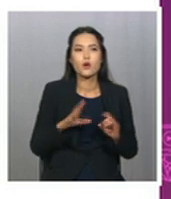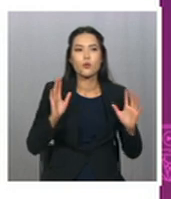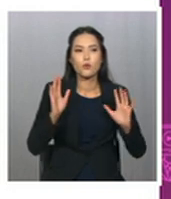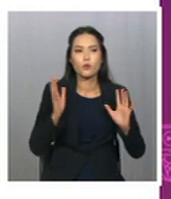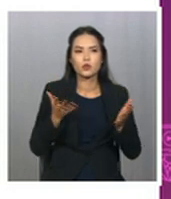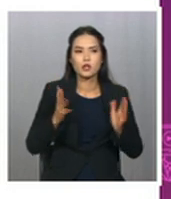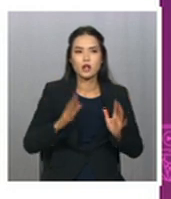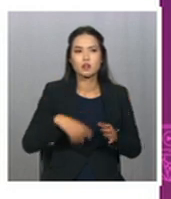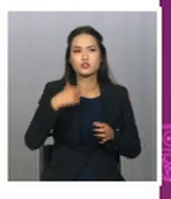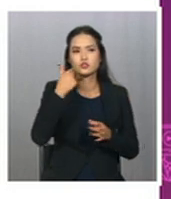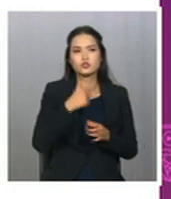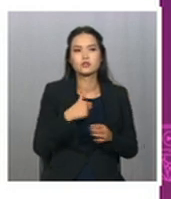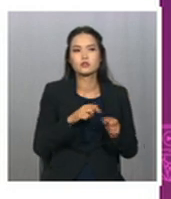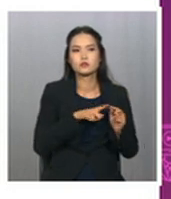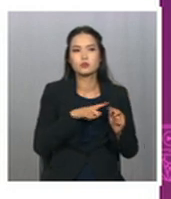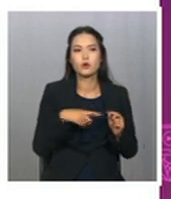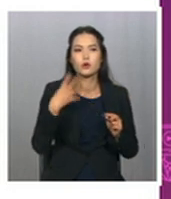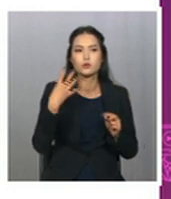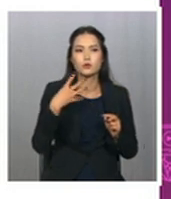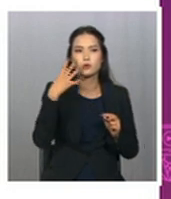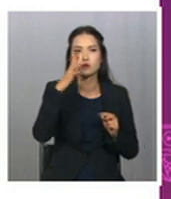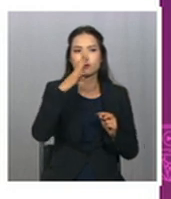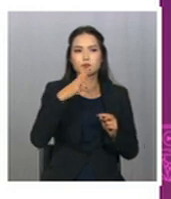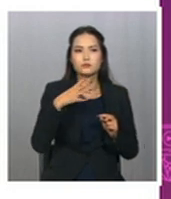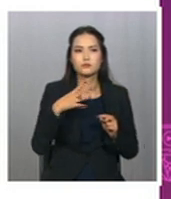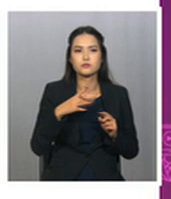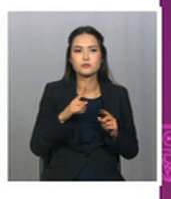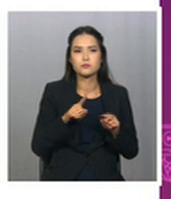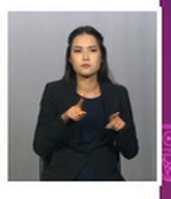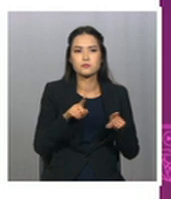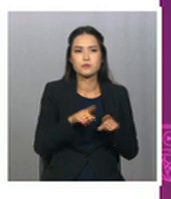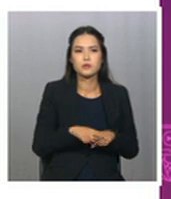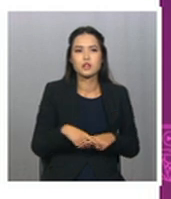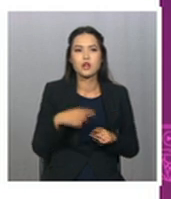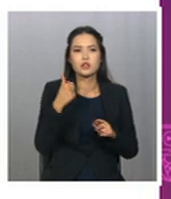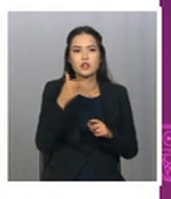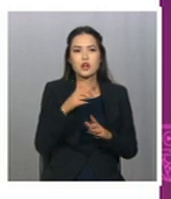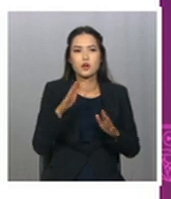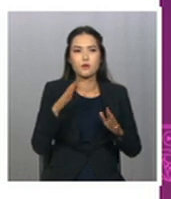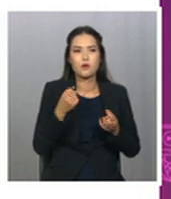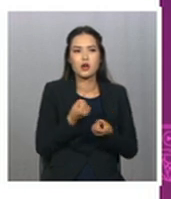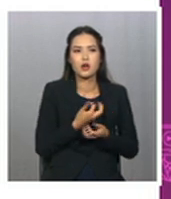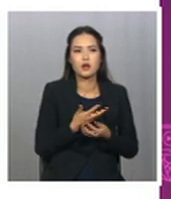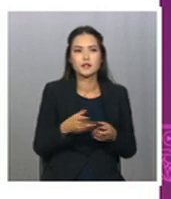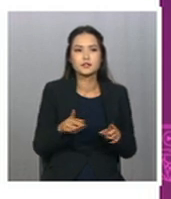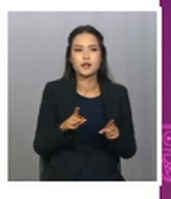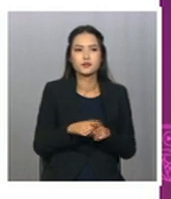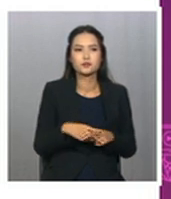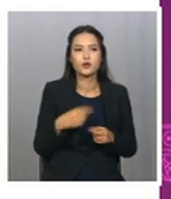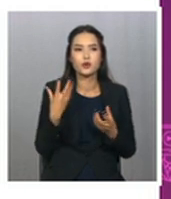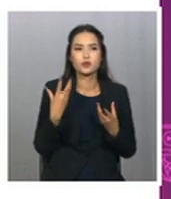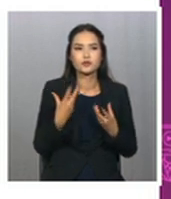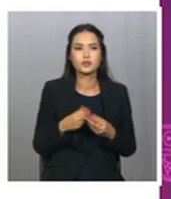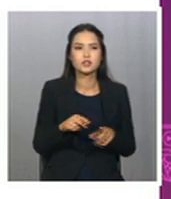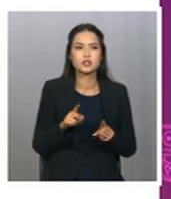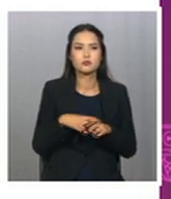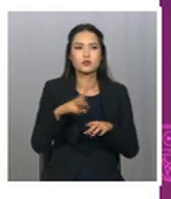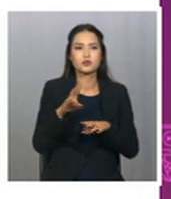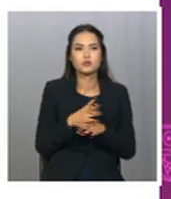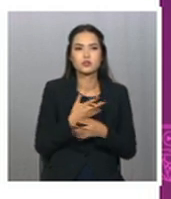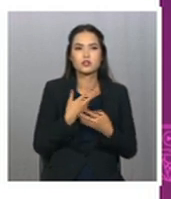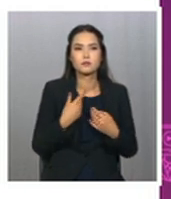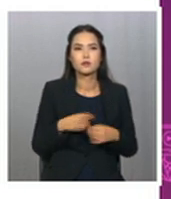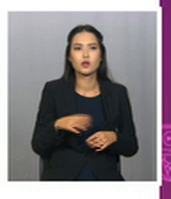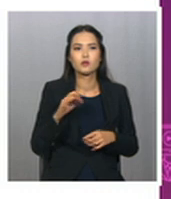жыл маусымдарының 4 мезгіліне бірдей, тәуліктің әр түрлі сәттерінде күн демей, түн демей толассыз